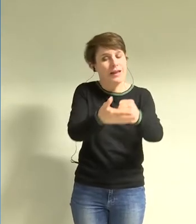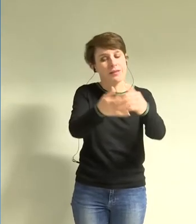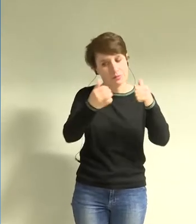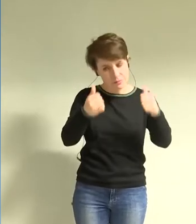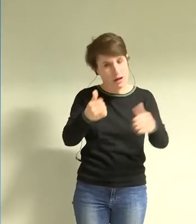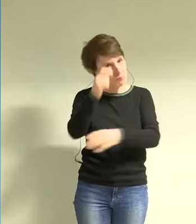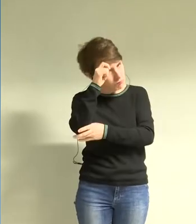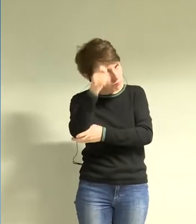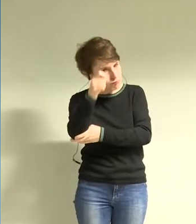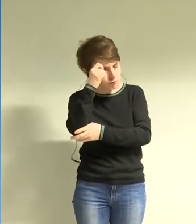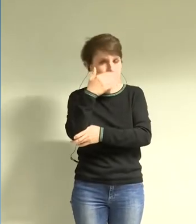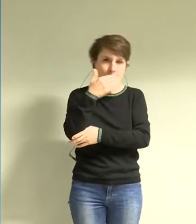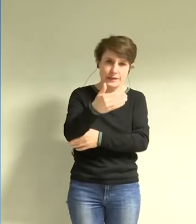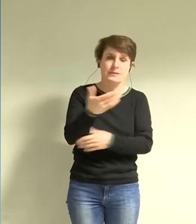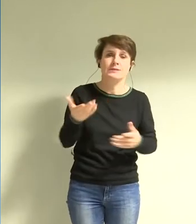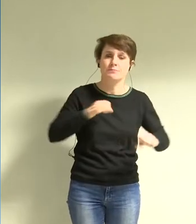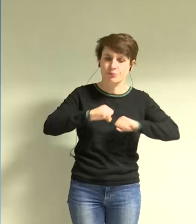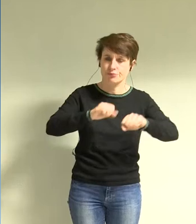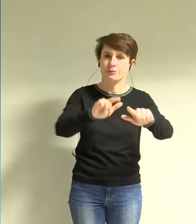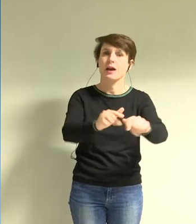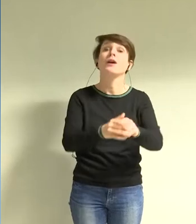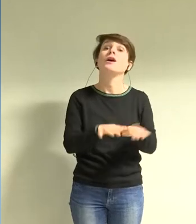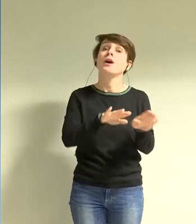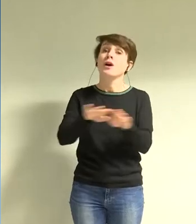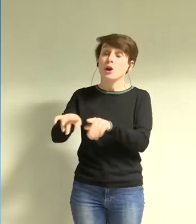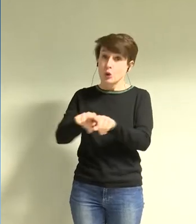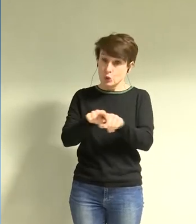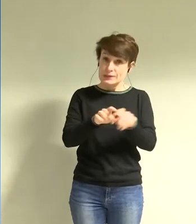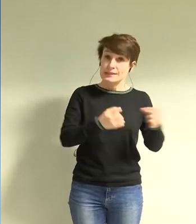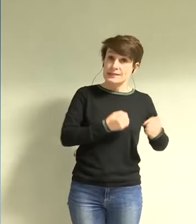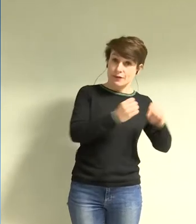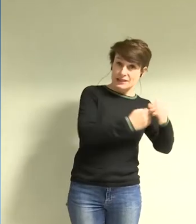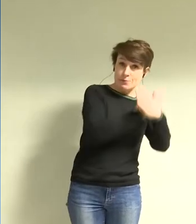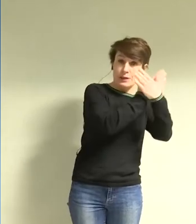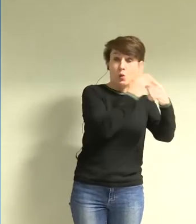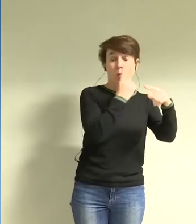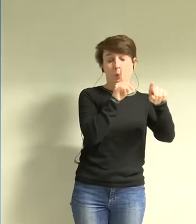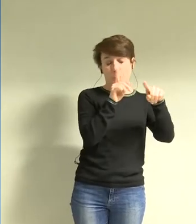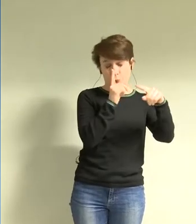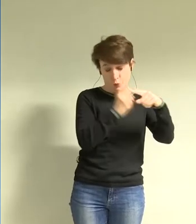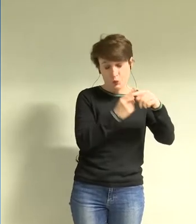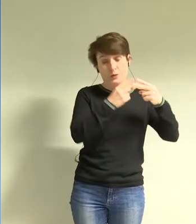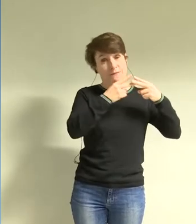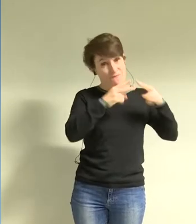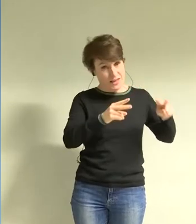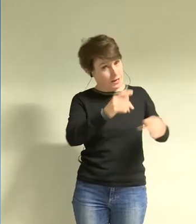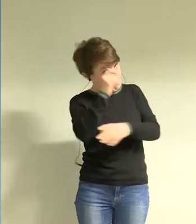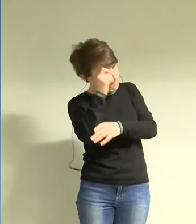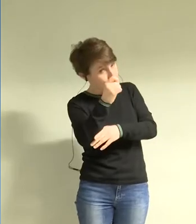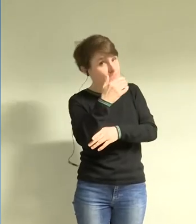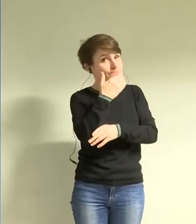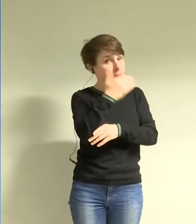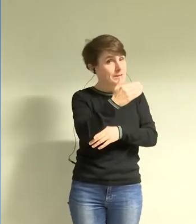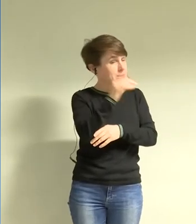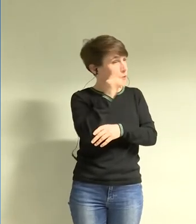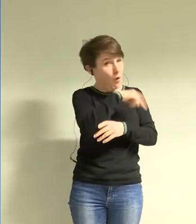municipalité de cette action est aussi remercié les services de la métro et de la ville parce que je sais qu'ils sont très très présents et qu'ils accompagnent les co